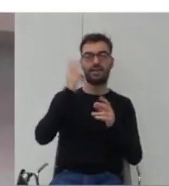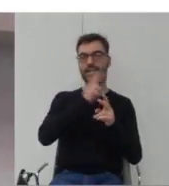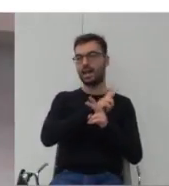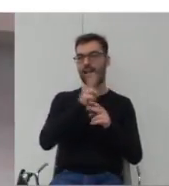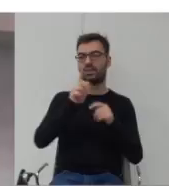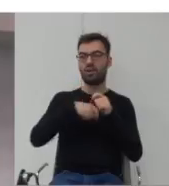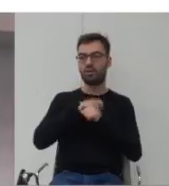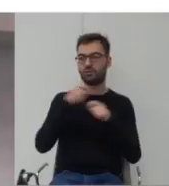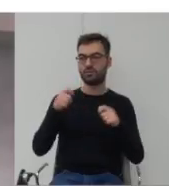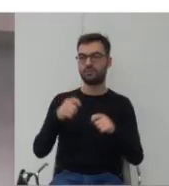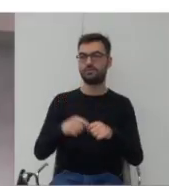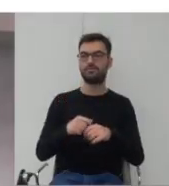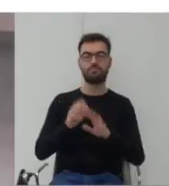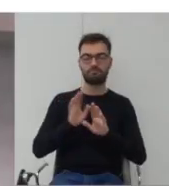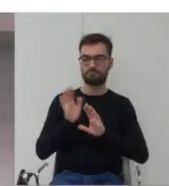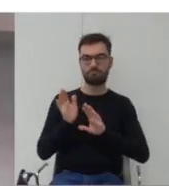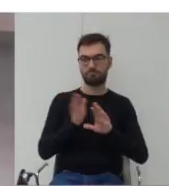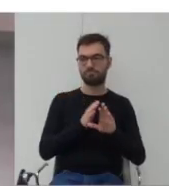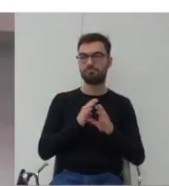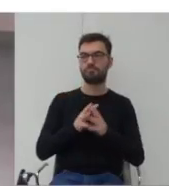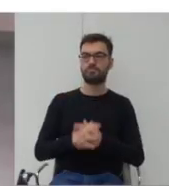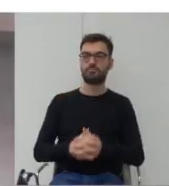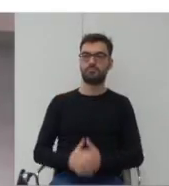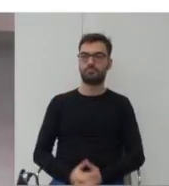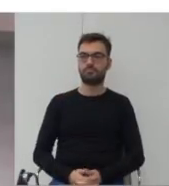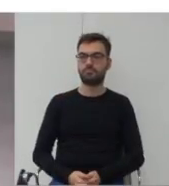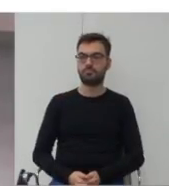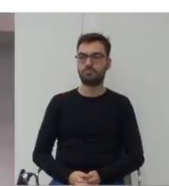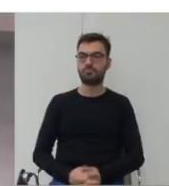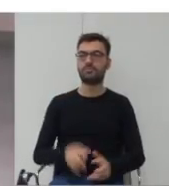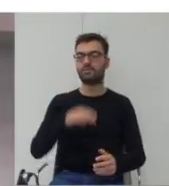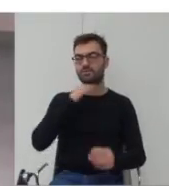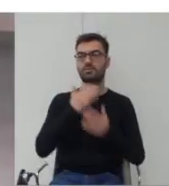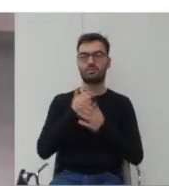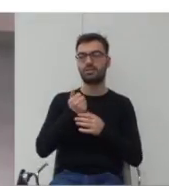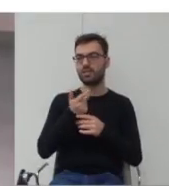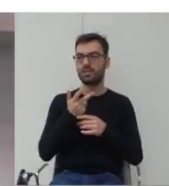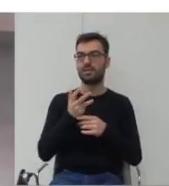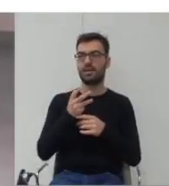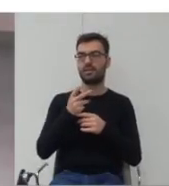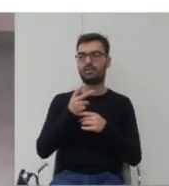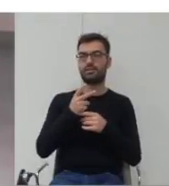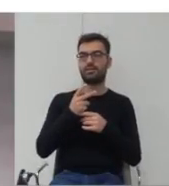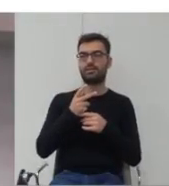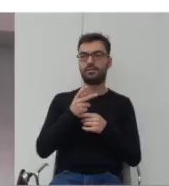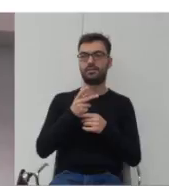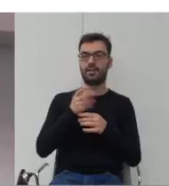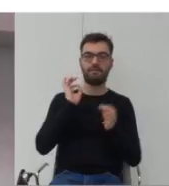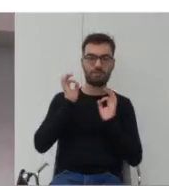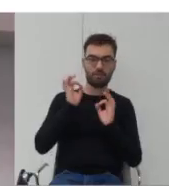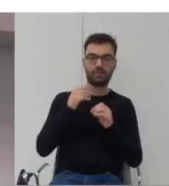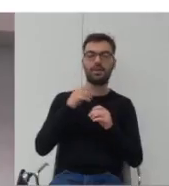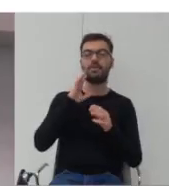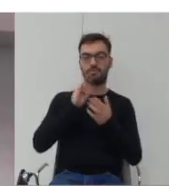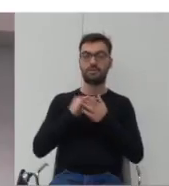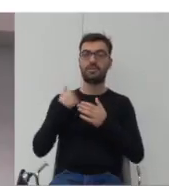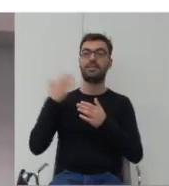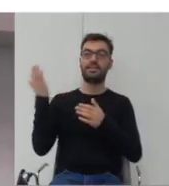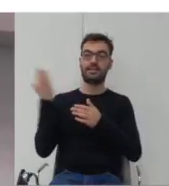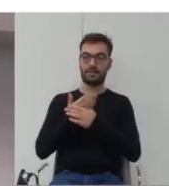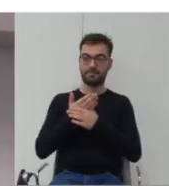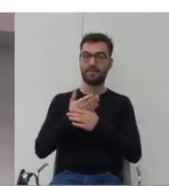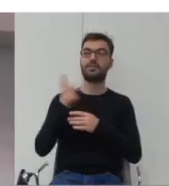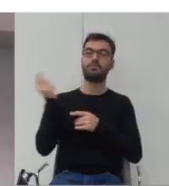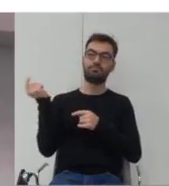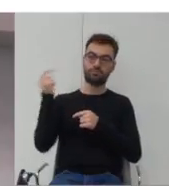z wszystkimi rozwiązaniami. Niech to będzie po prostu tylko kilka spojrzeń, natomiast jeszcze raz zapraszam Państwa po prostu